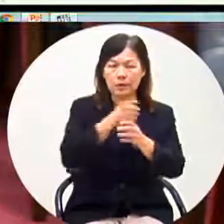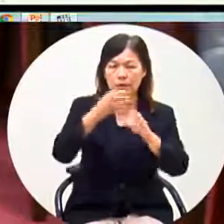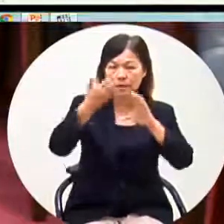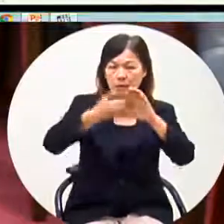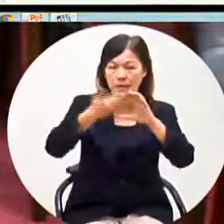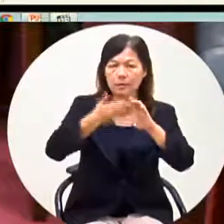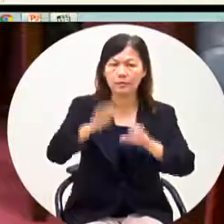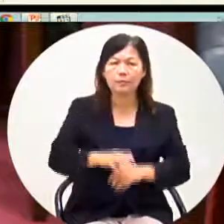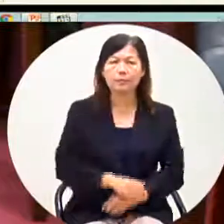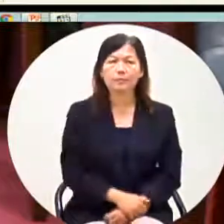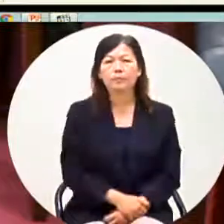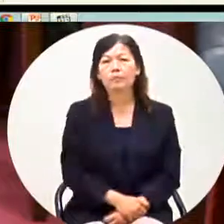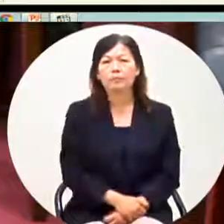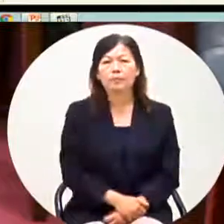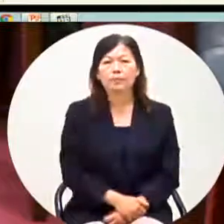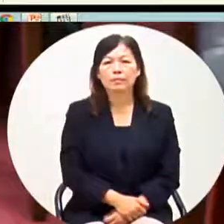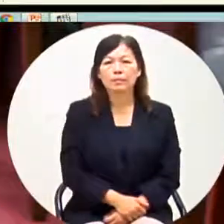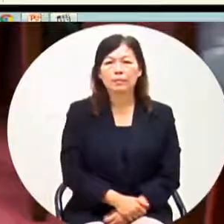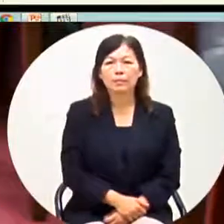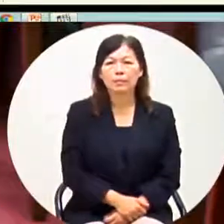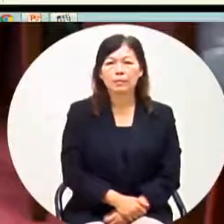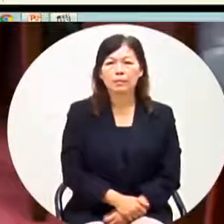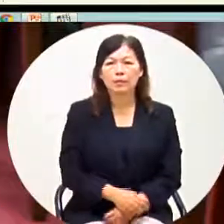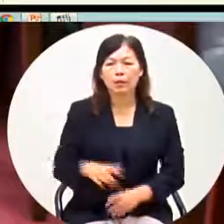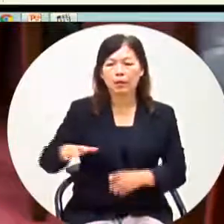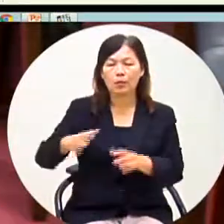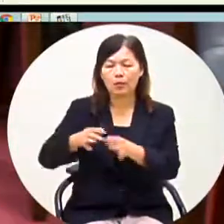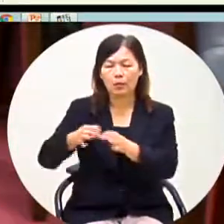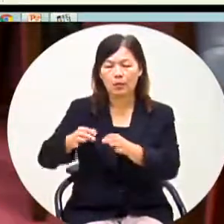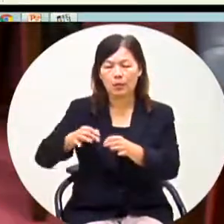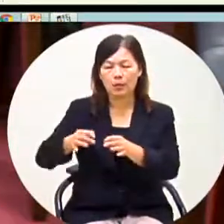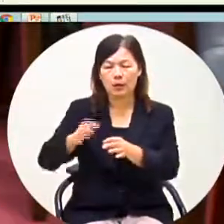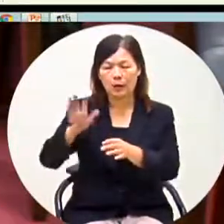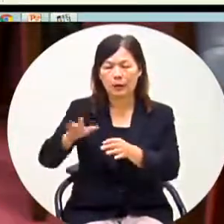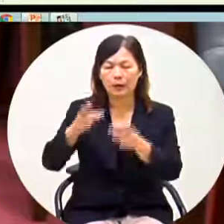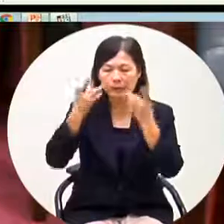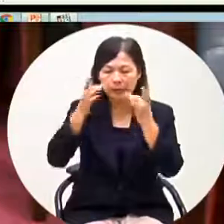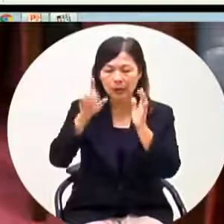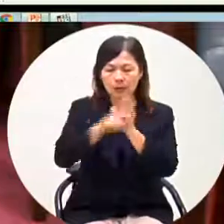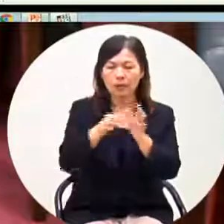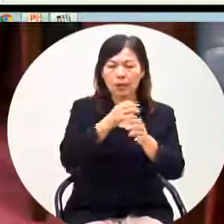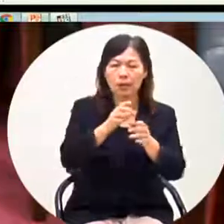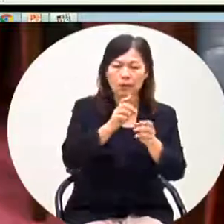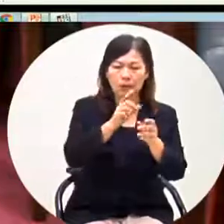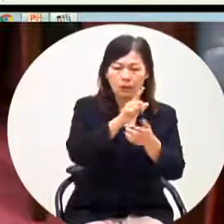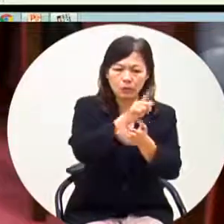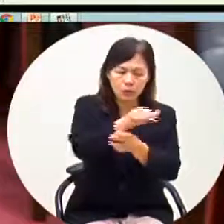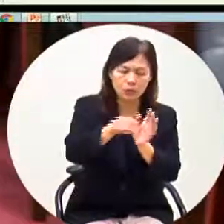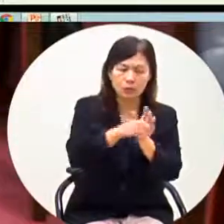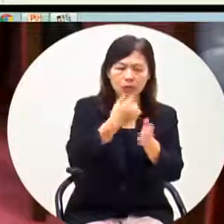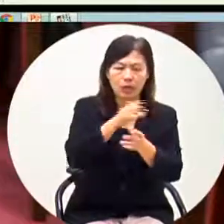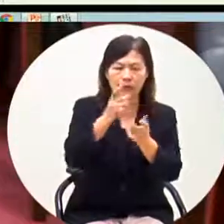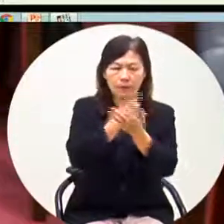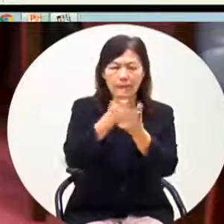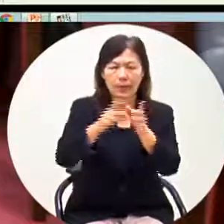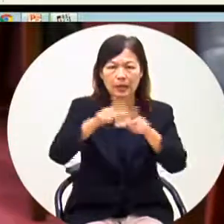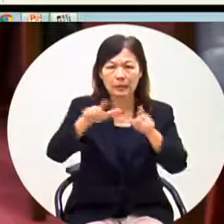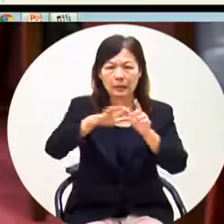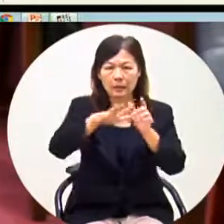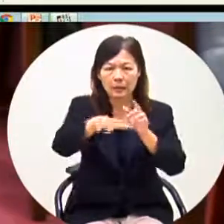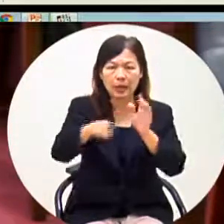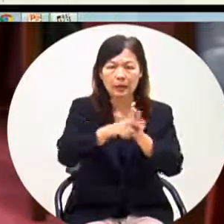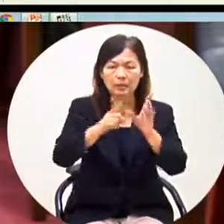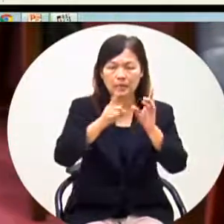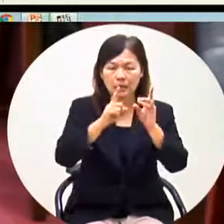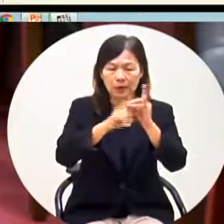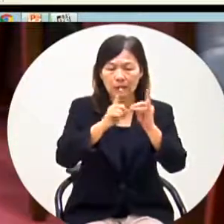两旁有人卖菜，有人卖工艺品。位于高雄大社的观音山风景区，每到假日涌入近万名游客，但想要找间